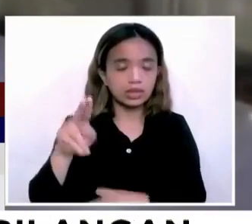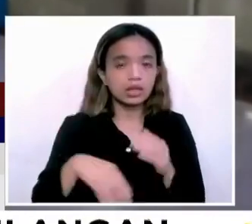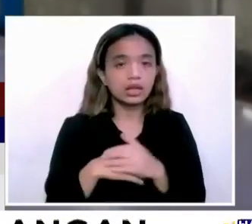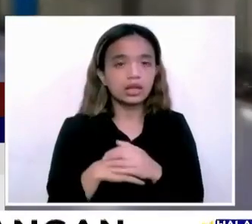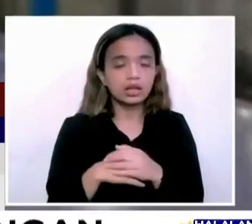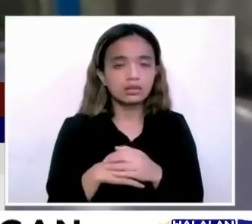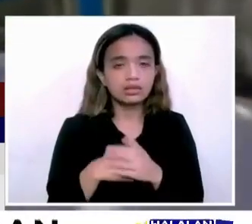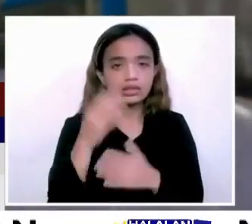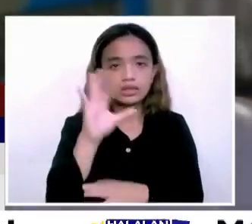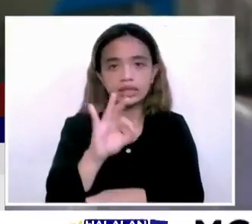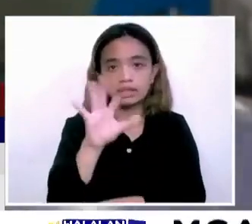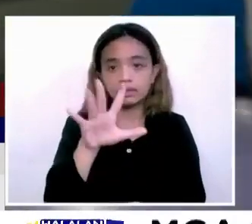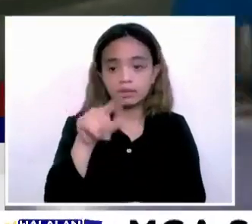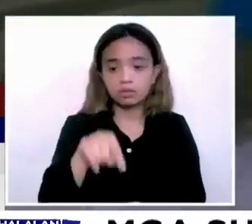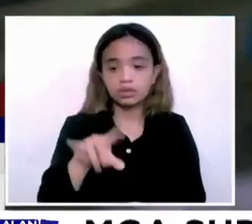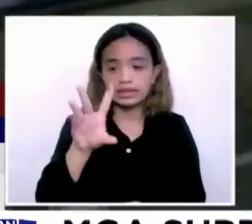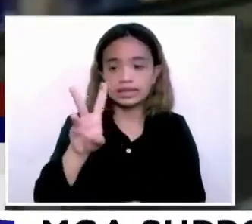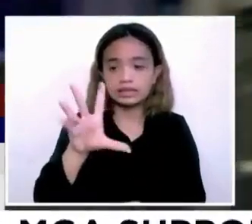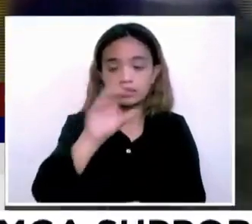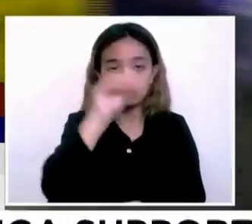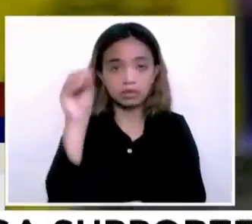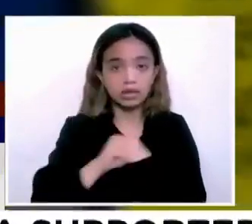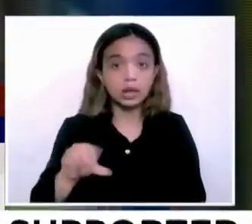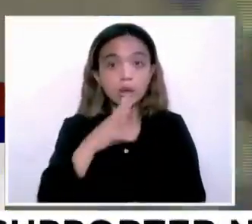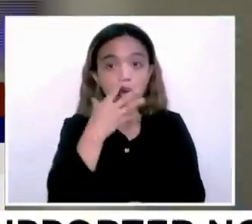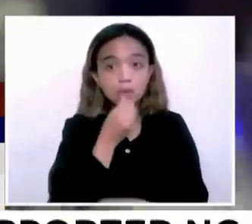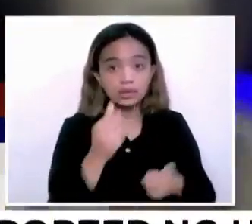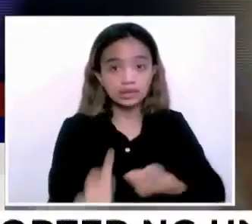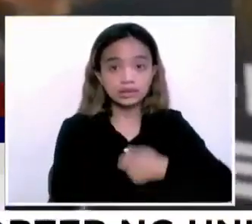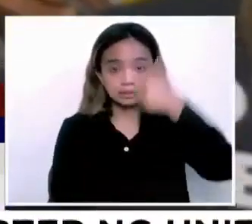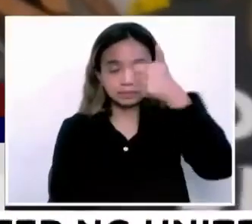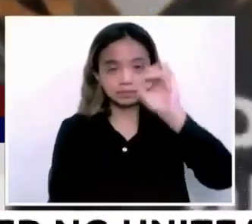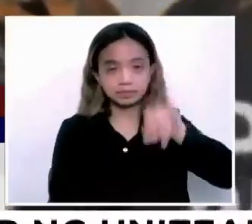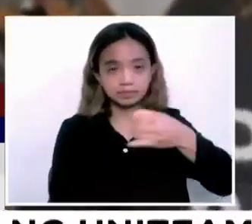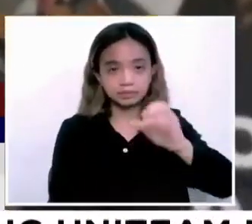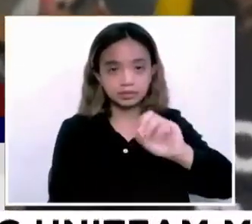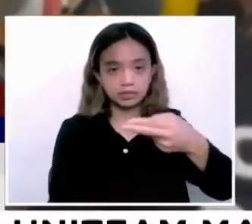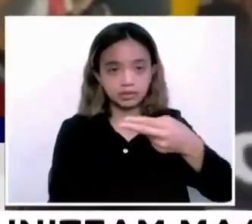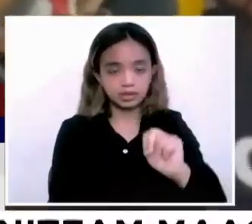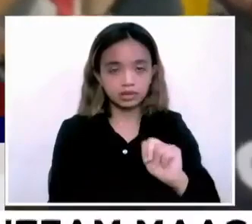95.65% election returns, nanalo si John Ray Chanco with